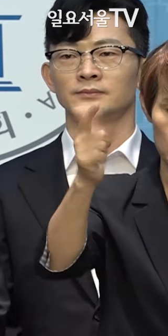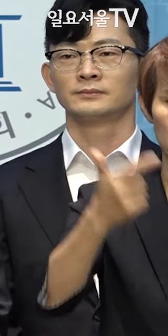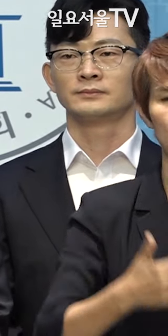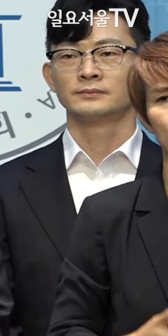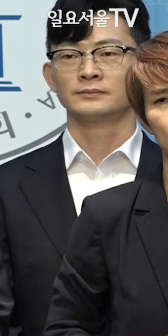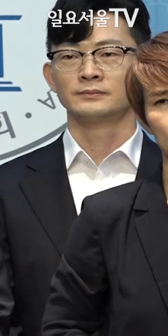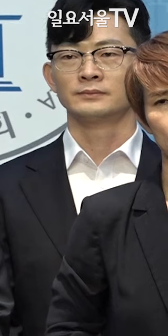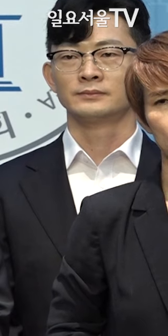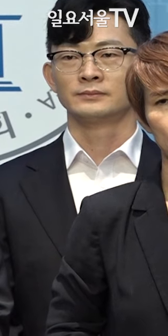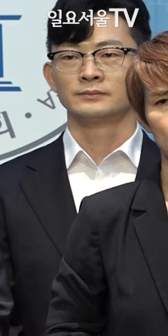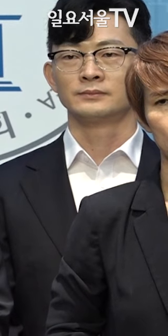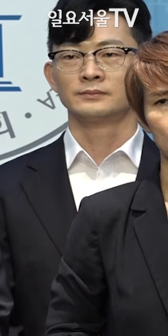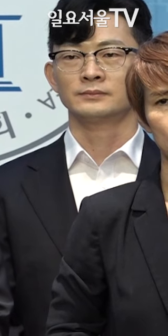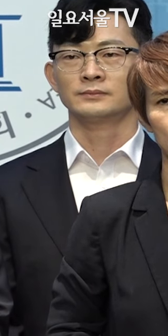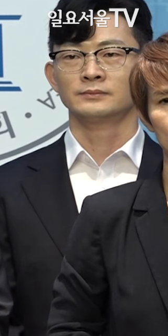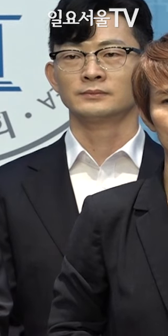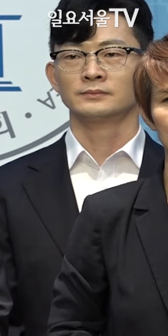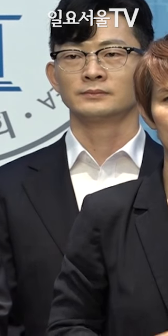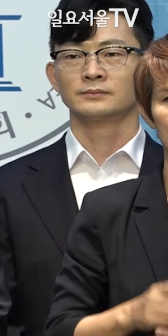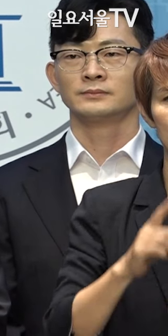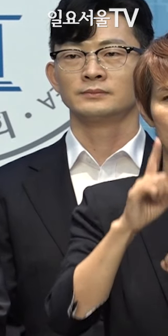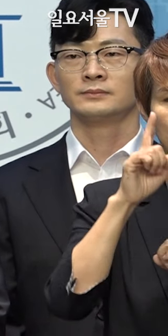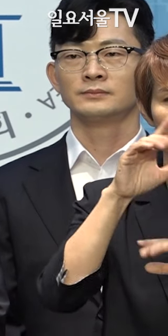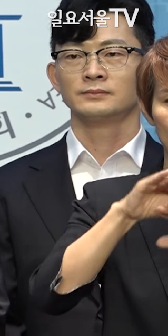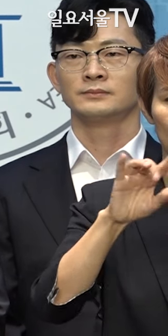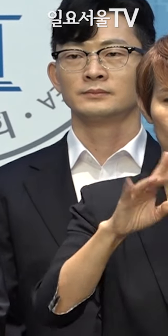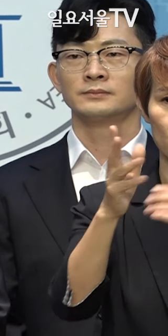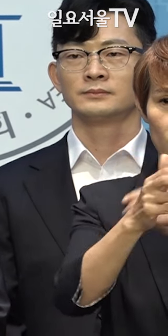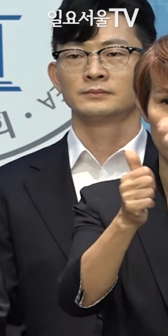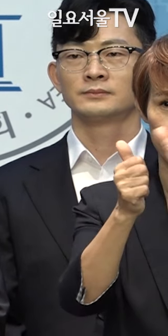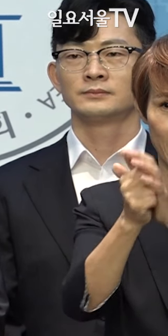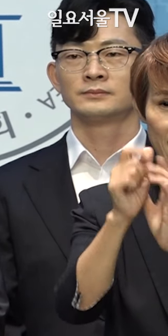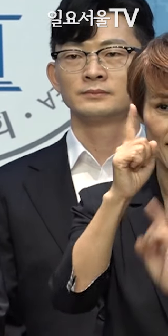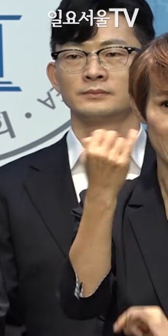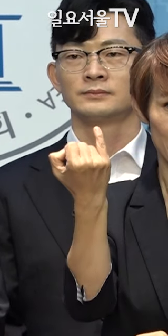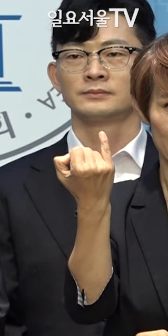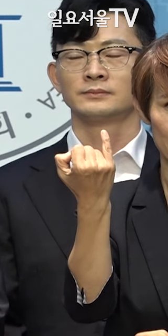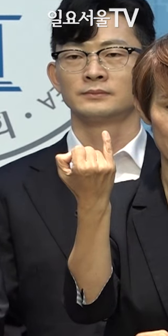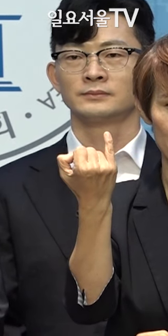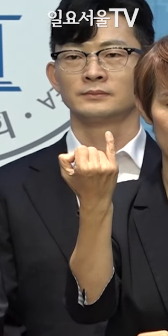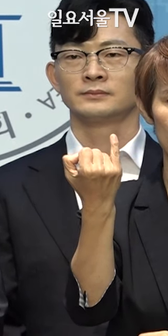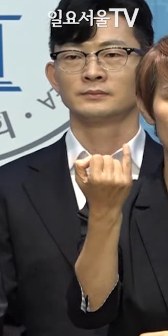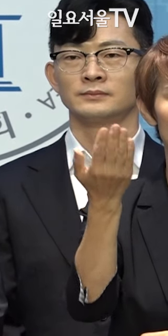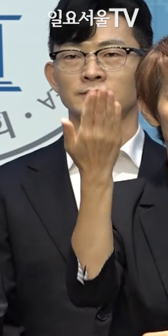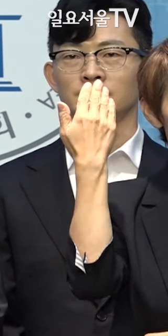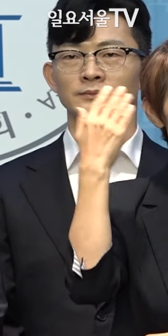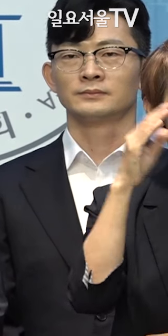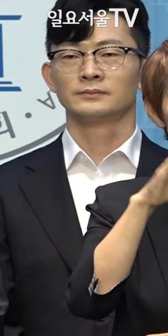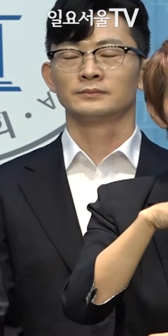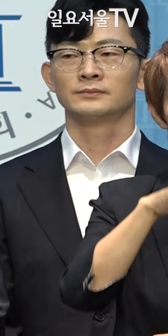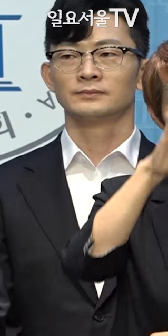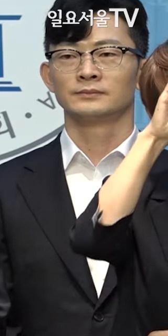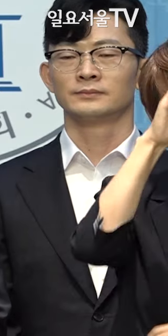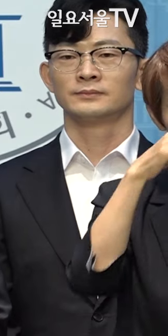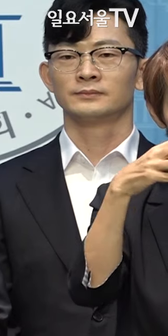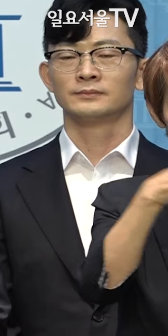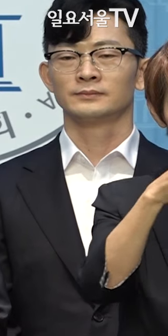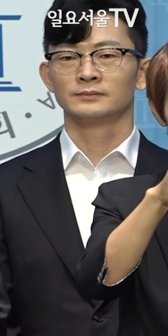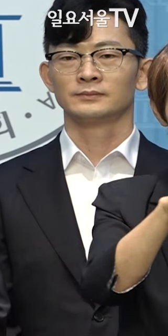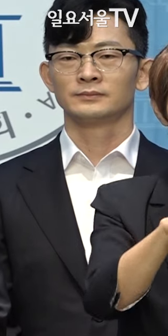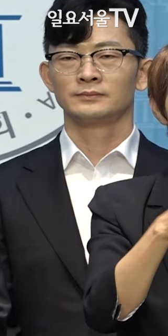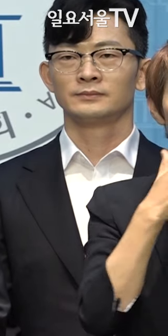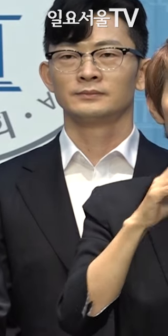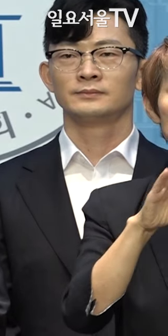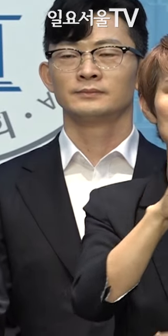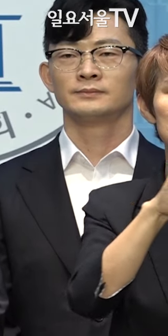이번에 임명된 이진숙 방통위원장은 언론인으로서 이라크 전쟁 당시 종군 기자로서 영국의 BBC,